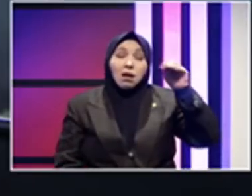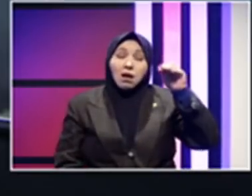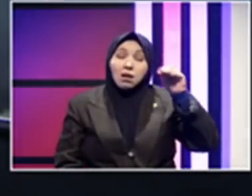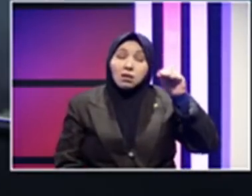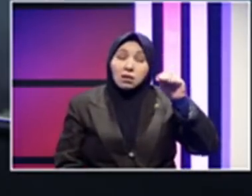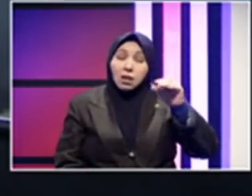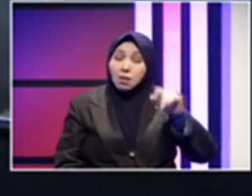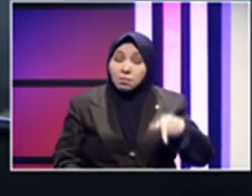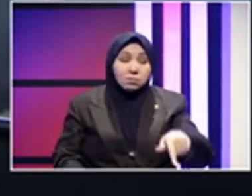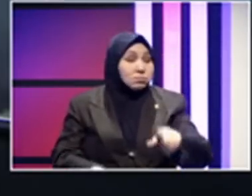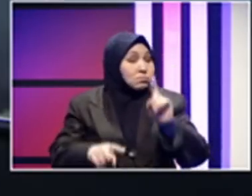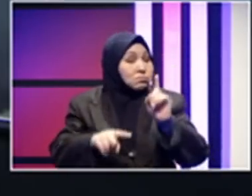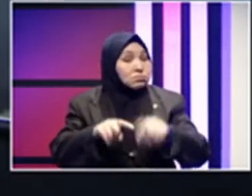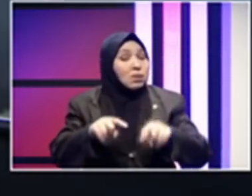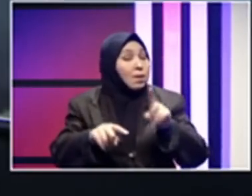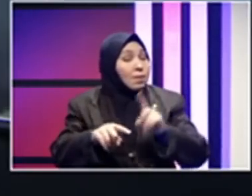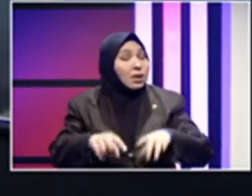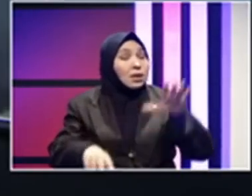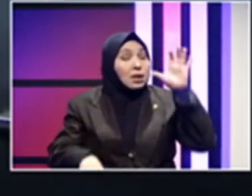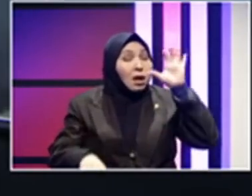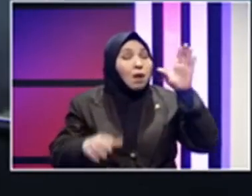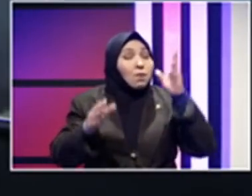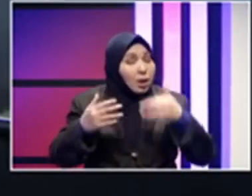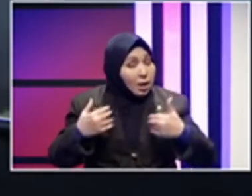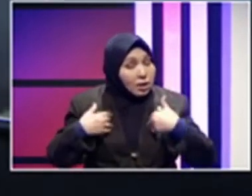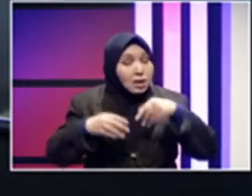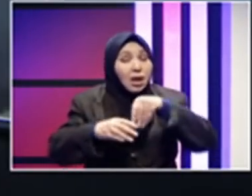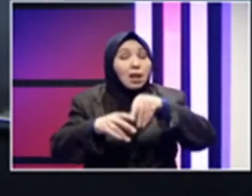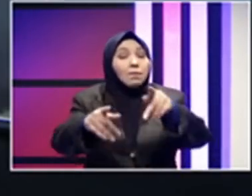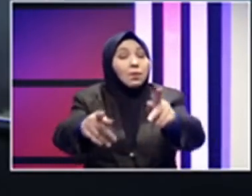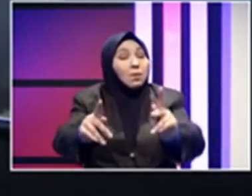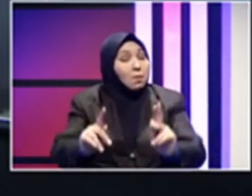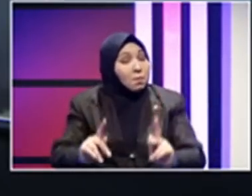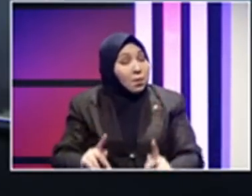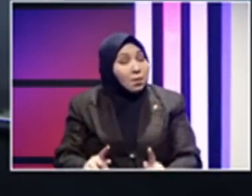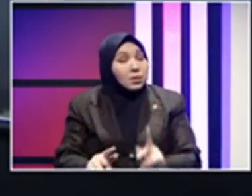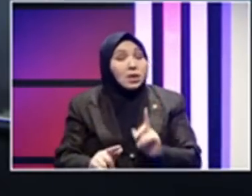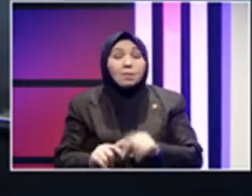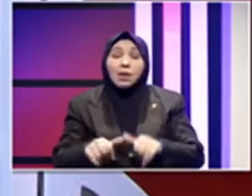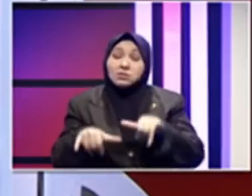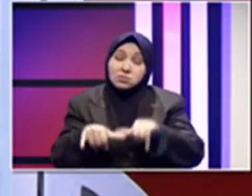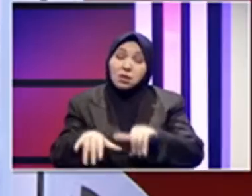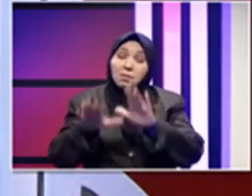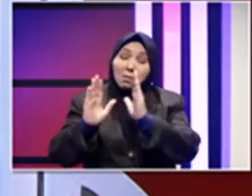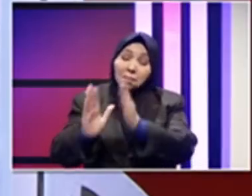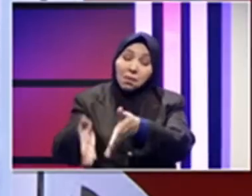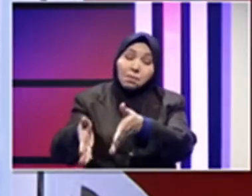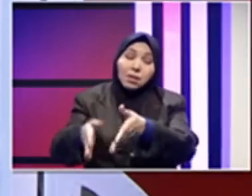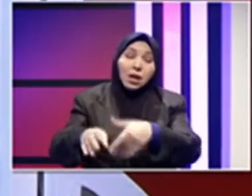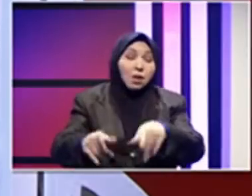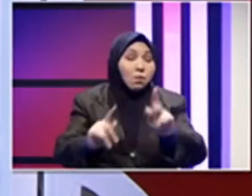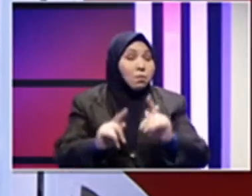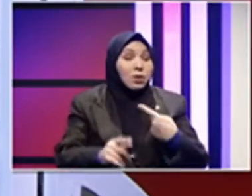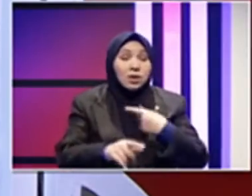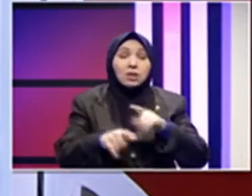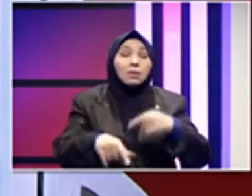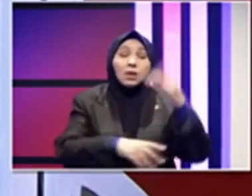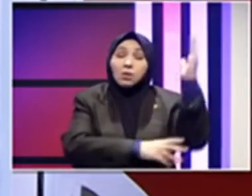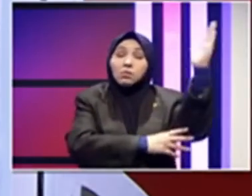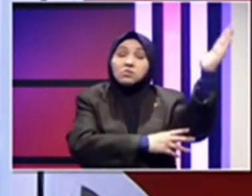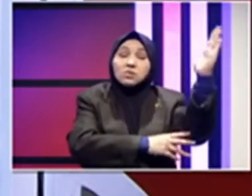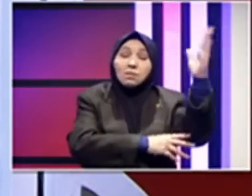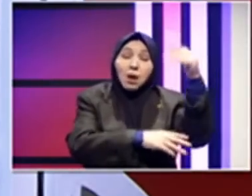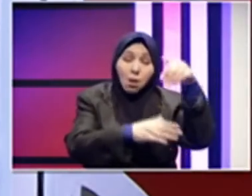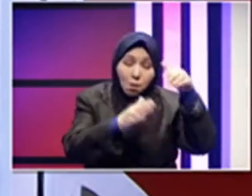ya, kamu tidak mampu untuk mendengarkan orang yang berada dalam kubur. Orang dalam kubur, dalam kuburlah, ya, boleh pula kita nak bagi ceramah pada orang